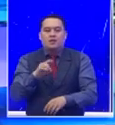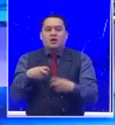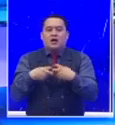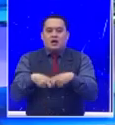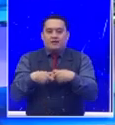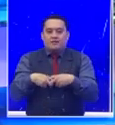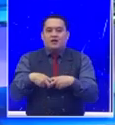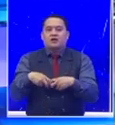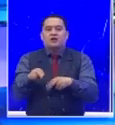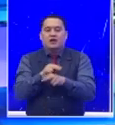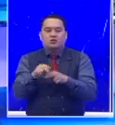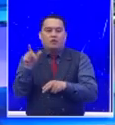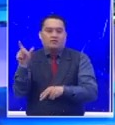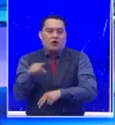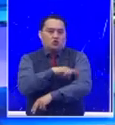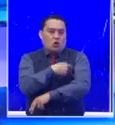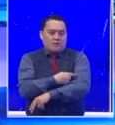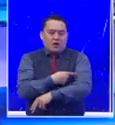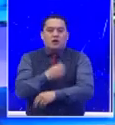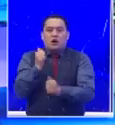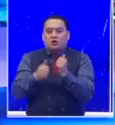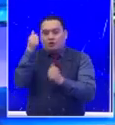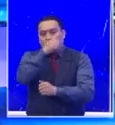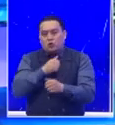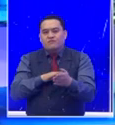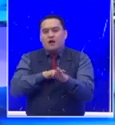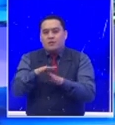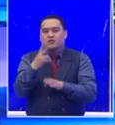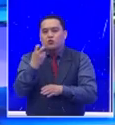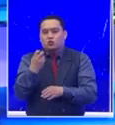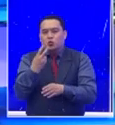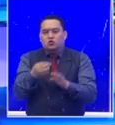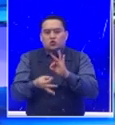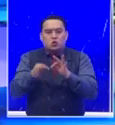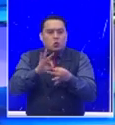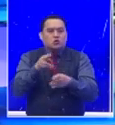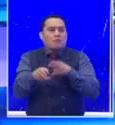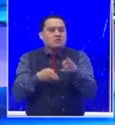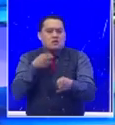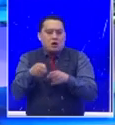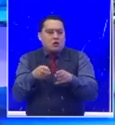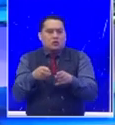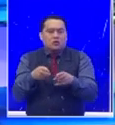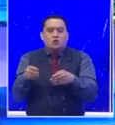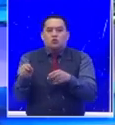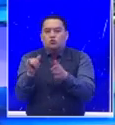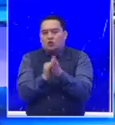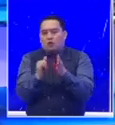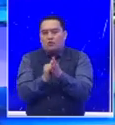и ортопедами этого медицинского центра ежегодно выполняется более 200 сложнейших операций по